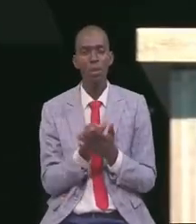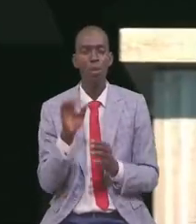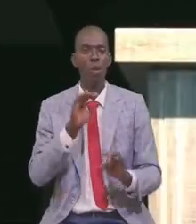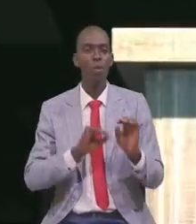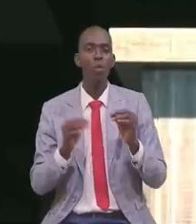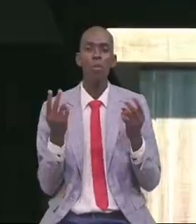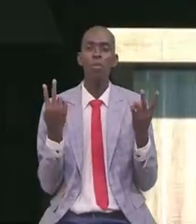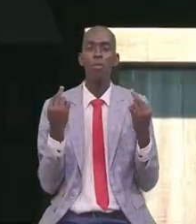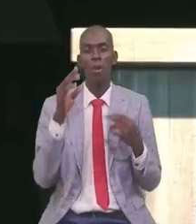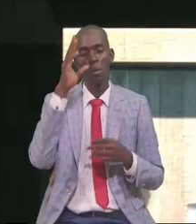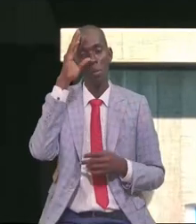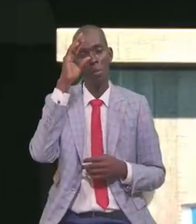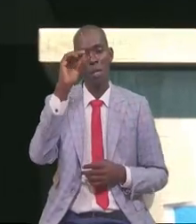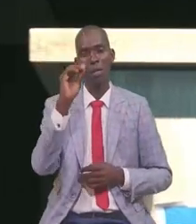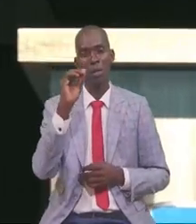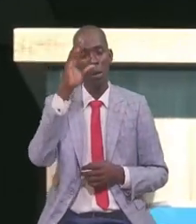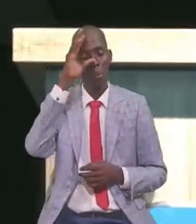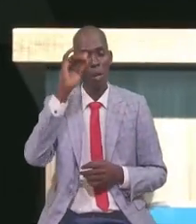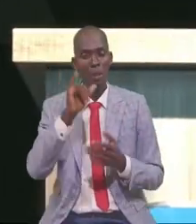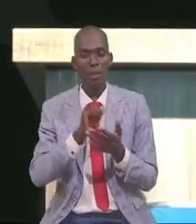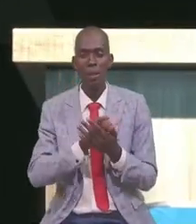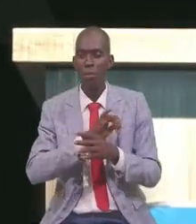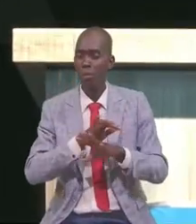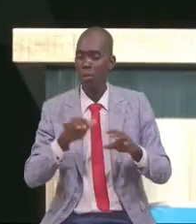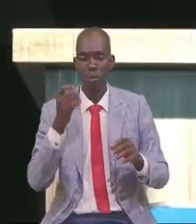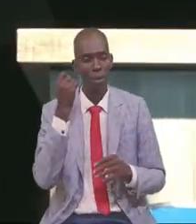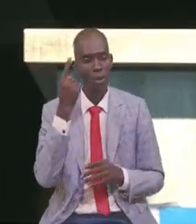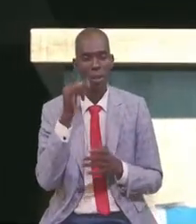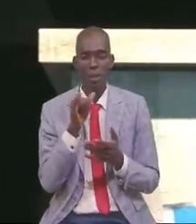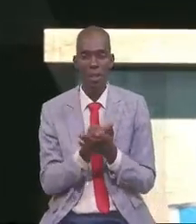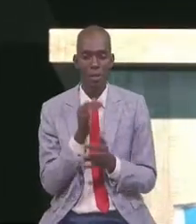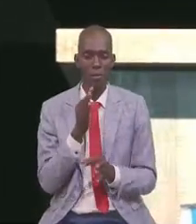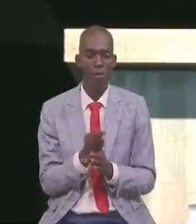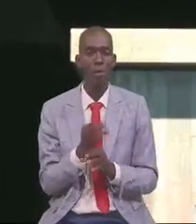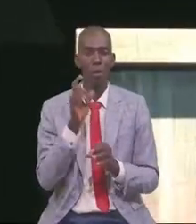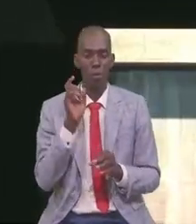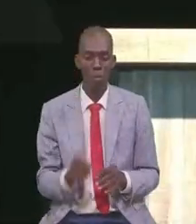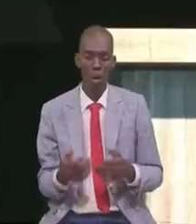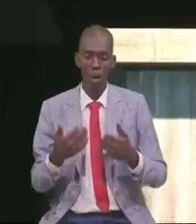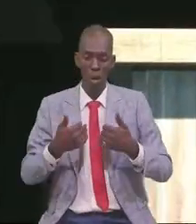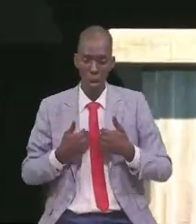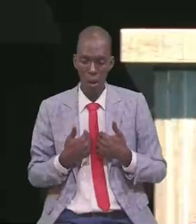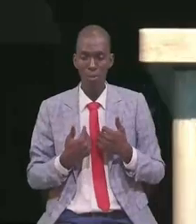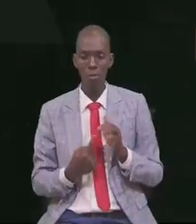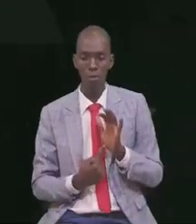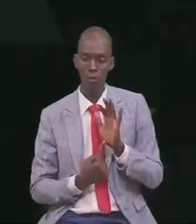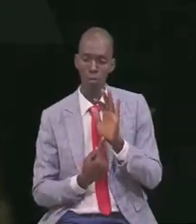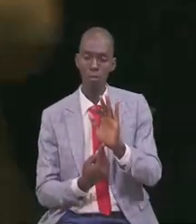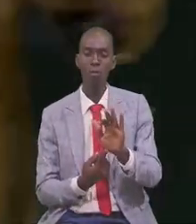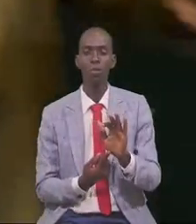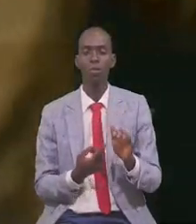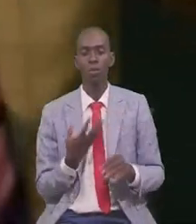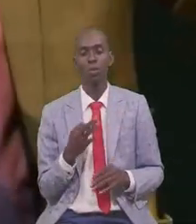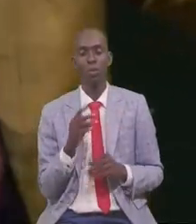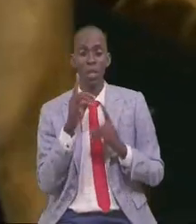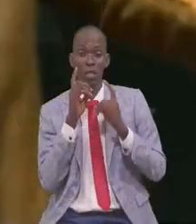Un homme qui ne comprend pas que la foi doit avoir une expression. La foi doit avoir